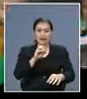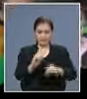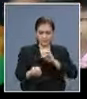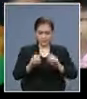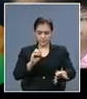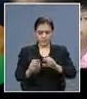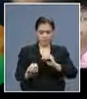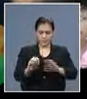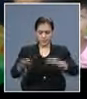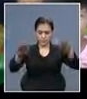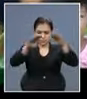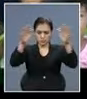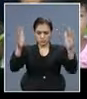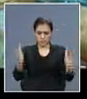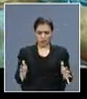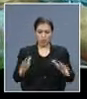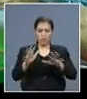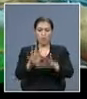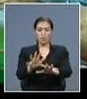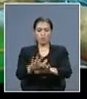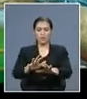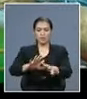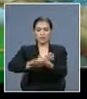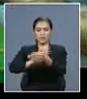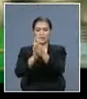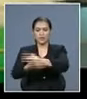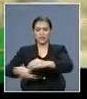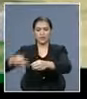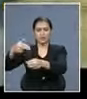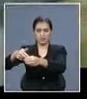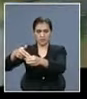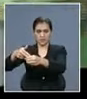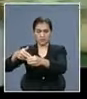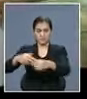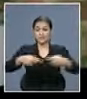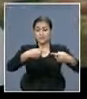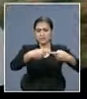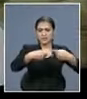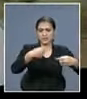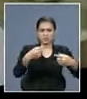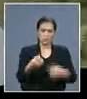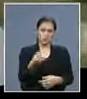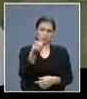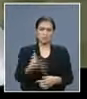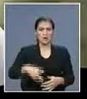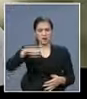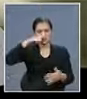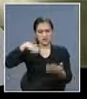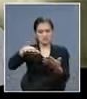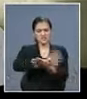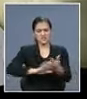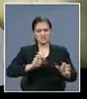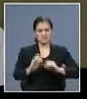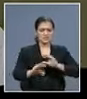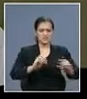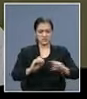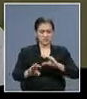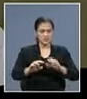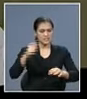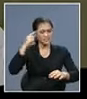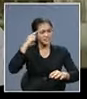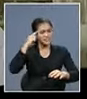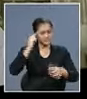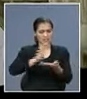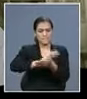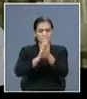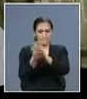อาจารย์ถึงได้ทำตัวนี้ขึ้นมาพลาสติกซึ่งจะเป็นขยะเยอะในเมืองไทยเอามามาเปลี่ยนคือลูกให้มันกลายเป็นน้ำมันซะหลักการ